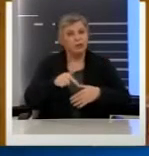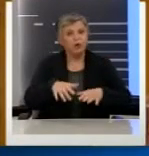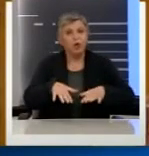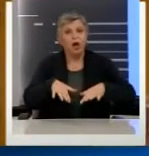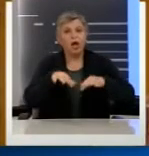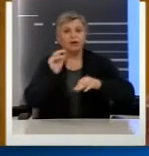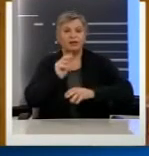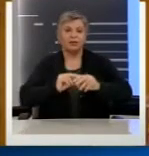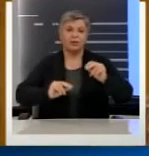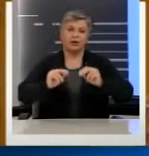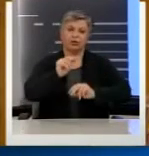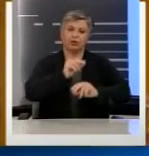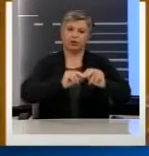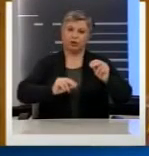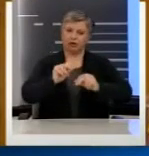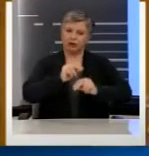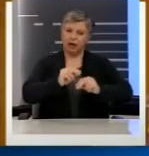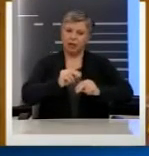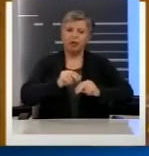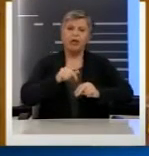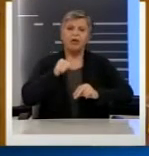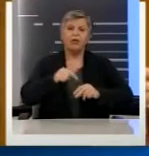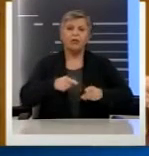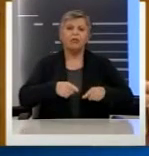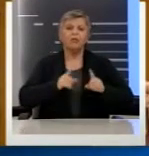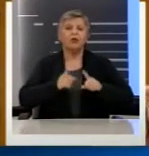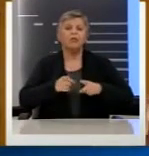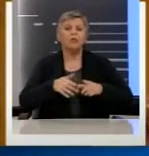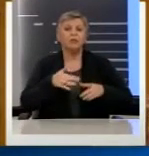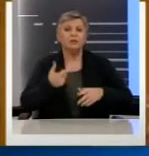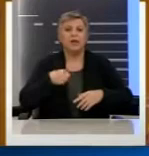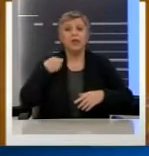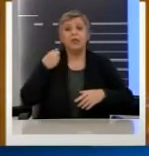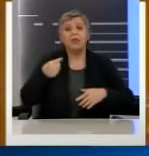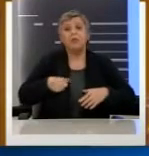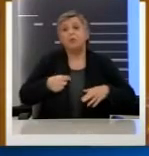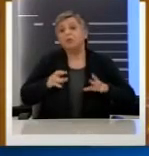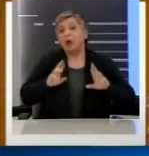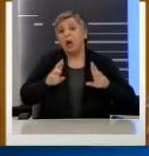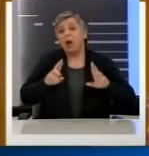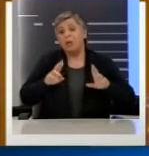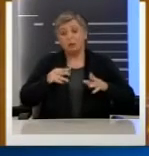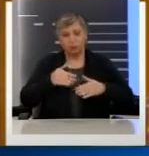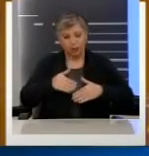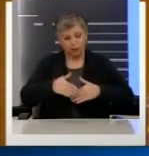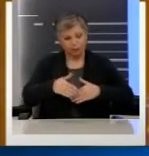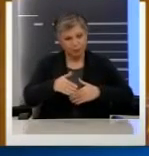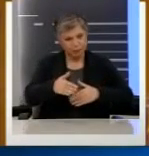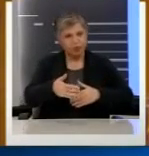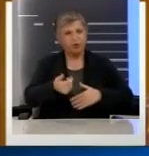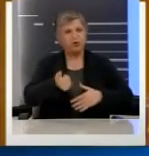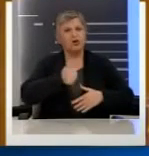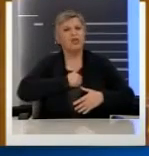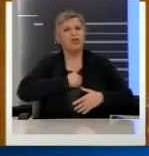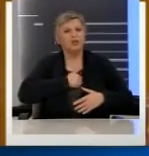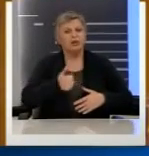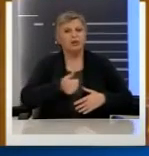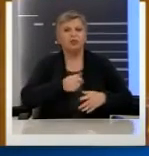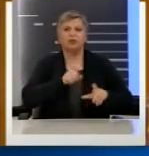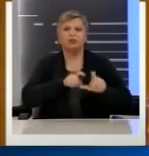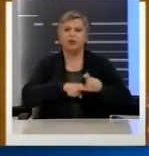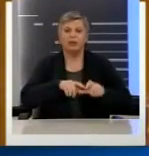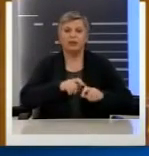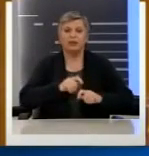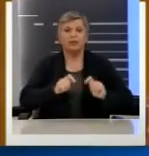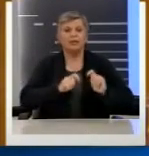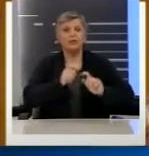για να μπορέσουν και οι δήμαρχοι και οι ιδιώτες, ας ελπίσουμε, στο προσεχές διάστημα να προχωρήσουν στο να γίνουν αποτεφρωτήρια